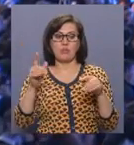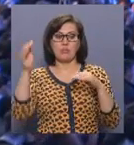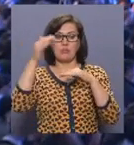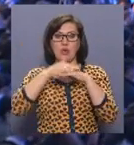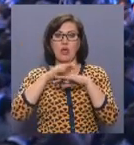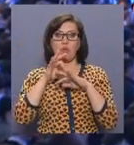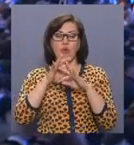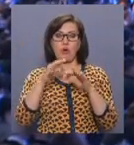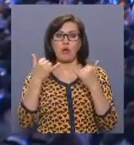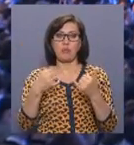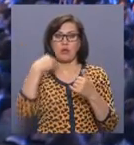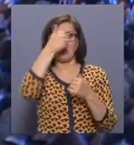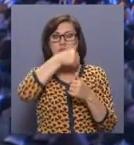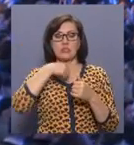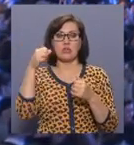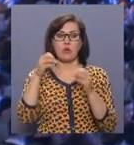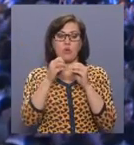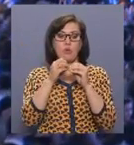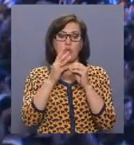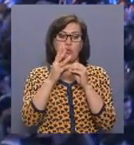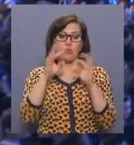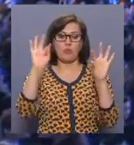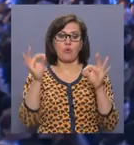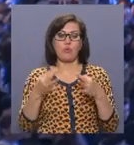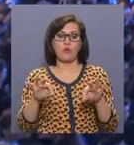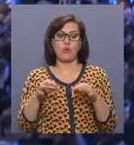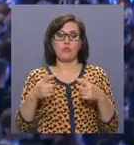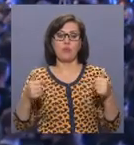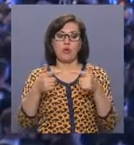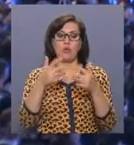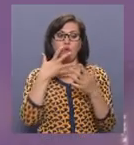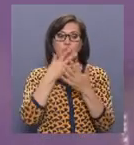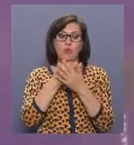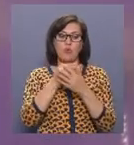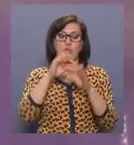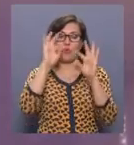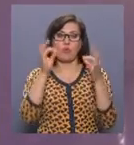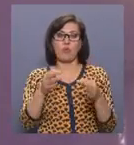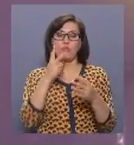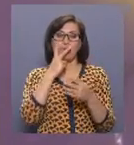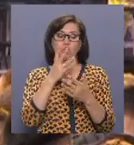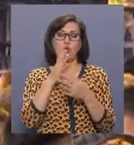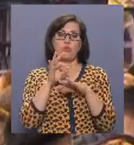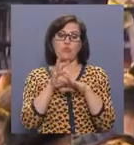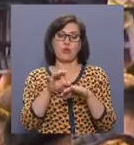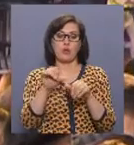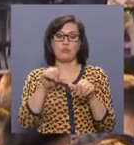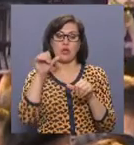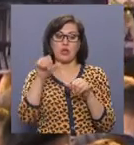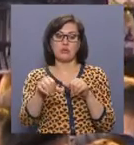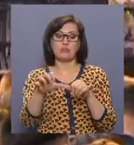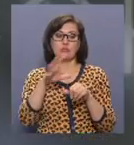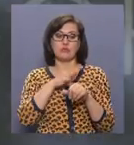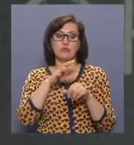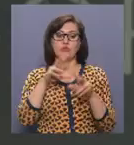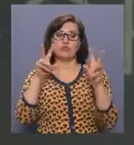өтуде. Биылғы жылы 13 өнер ұжымы өз өнерін көрсетуде. Әсіресе